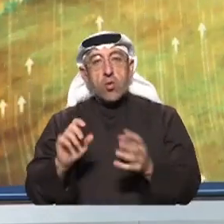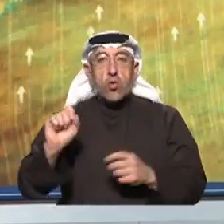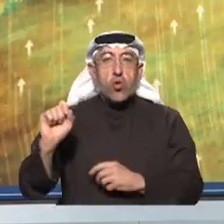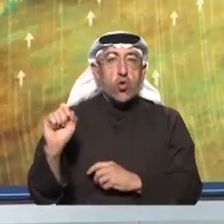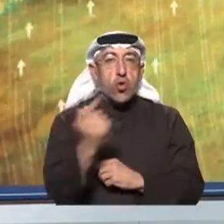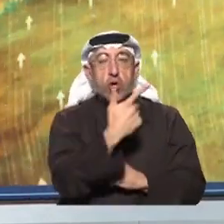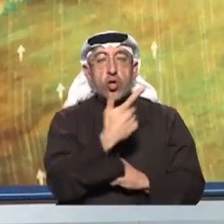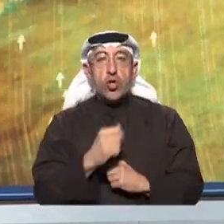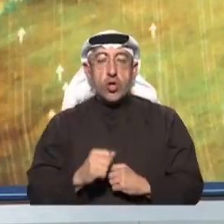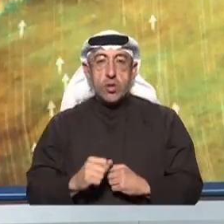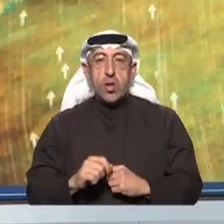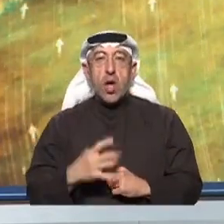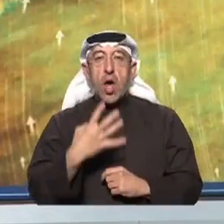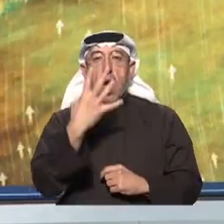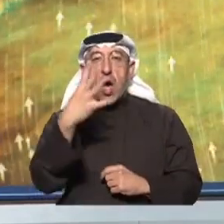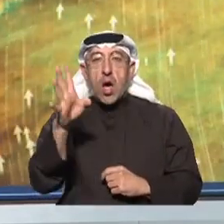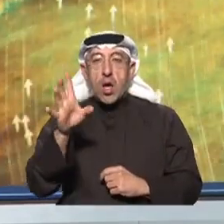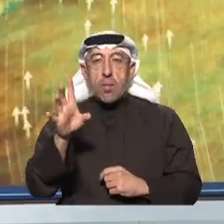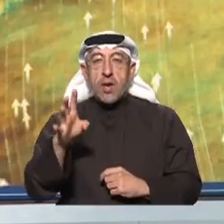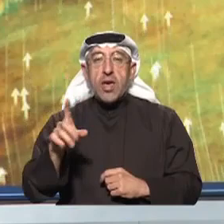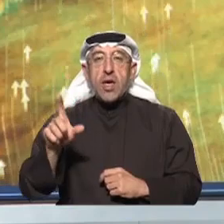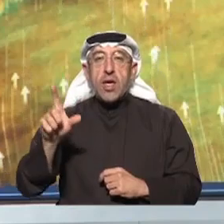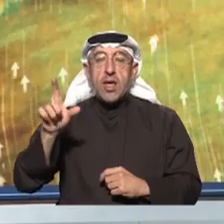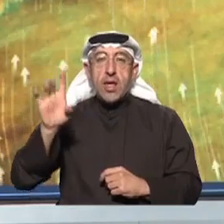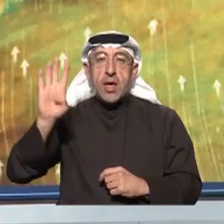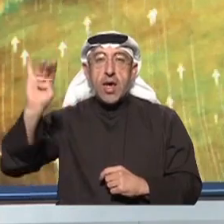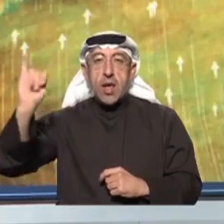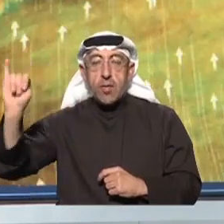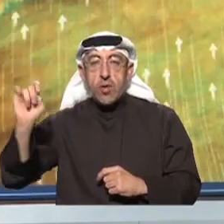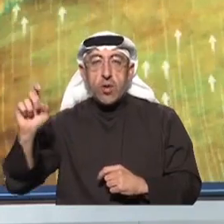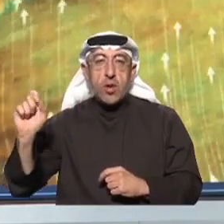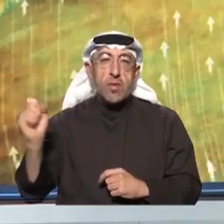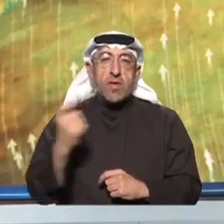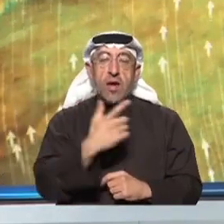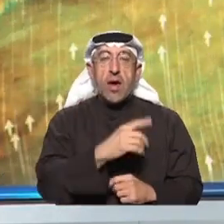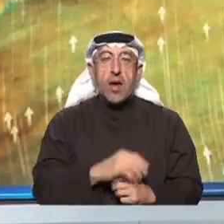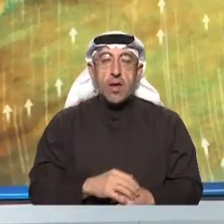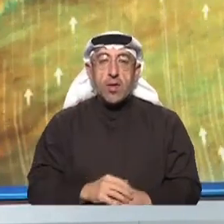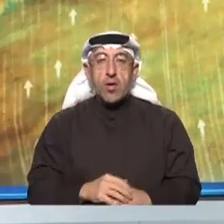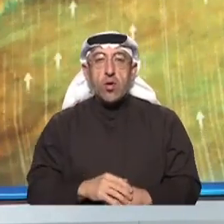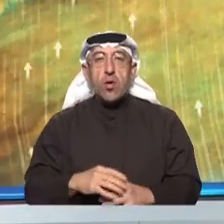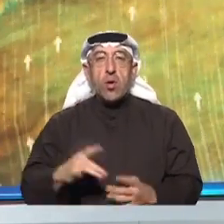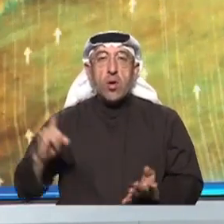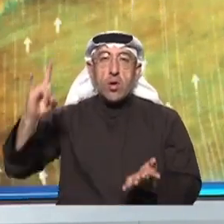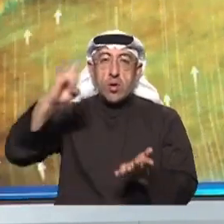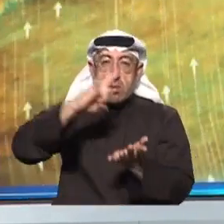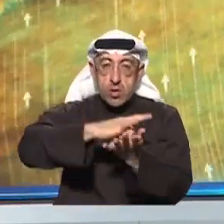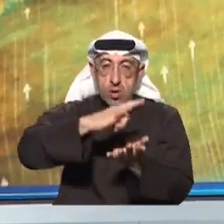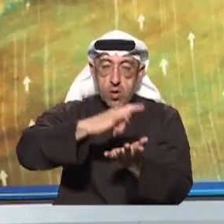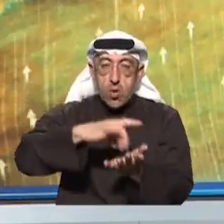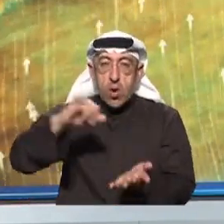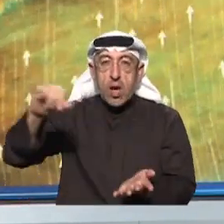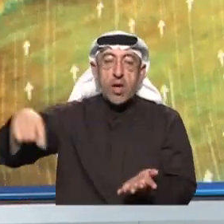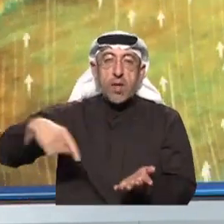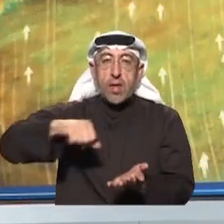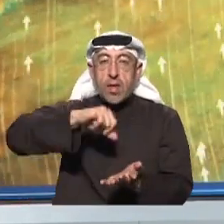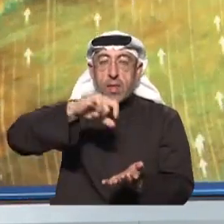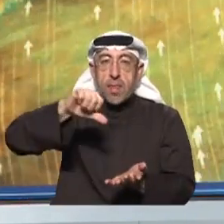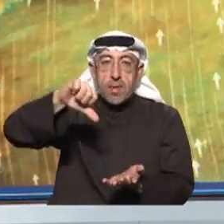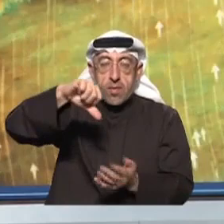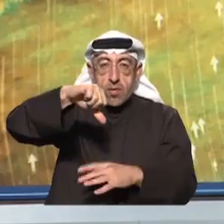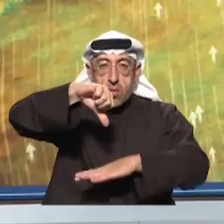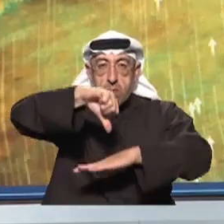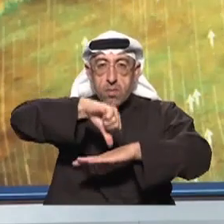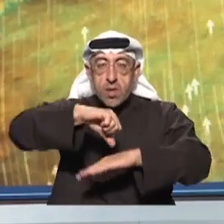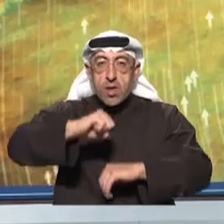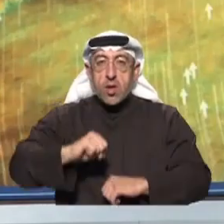40 كيلومتر في الساعة. درجات الحرارة تتراوح بين الصغرى. مطال الكويت الدولي ومدينة الكويت 14 إلى 15 درجة